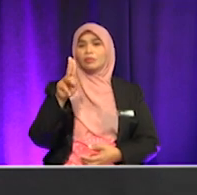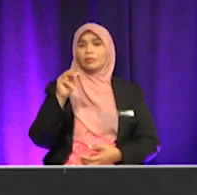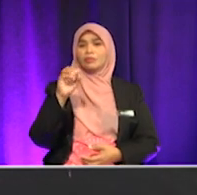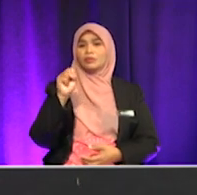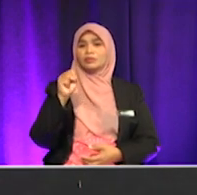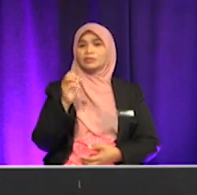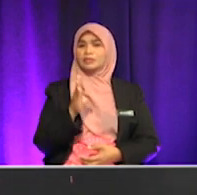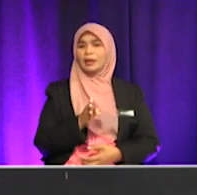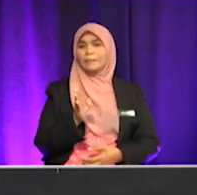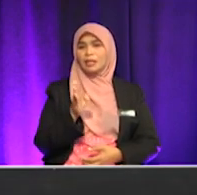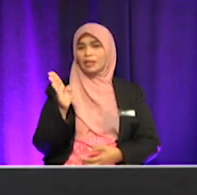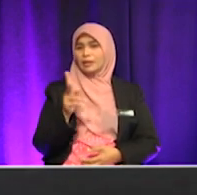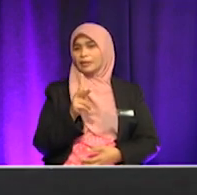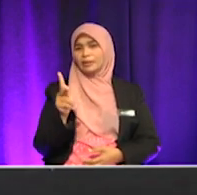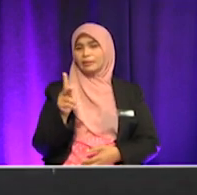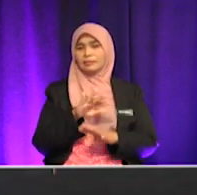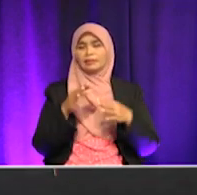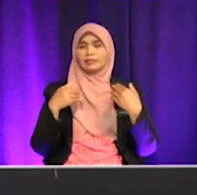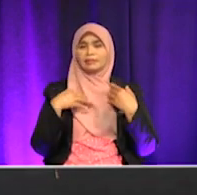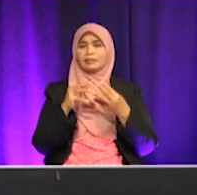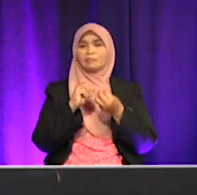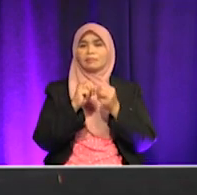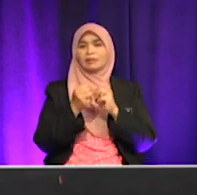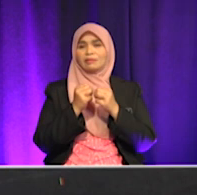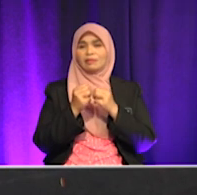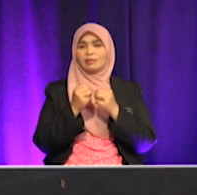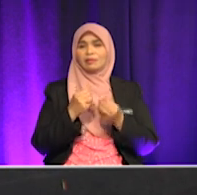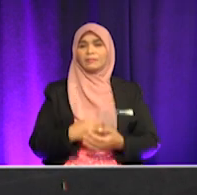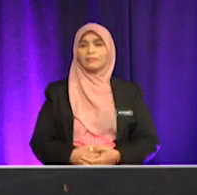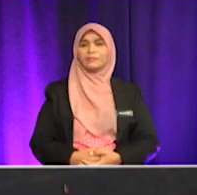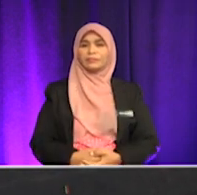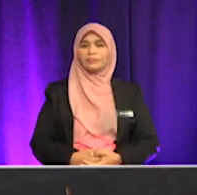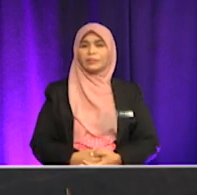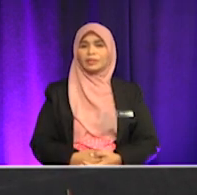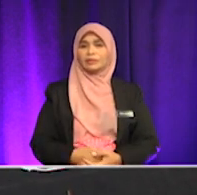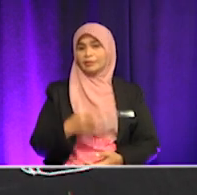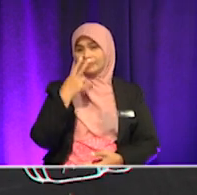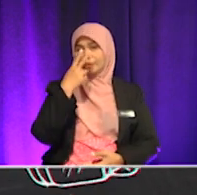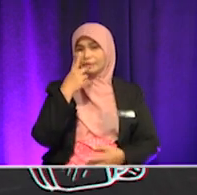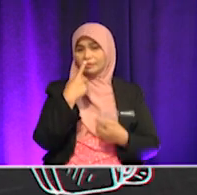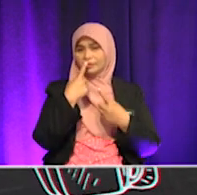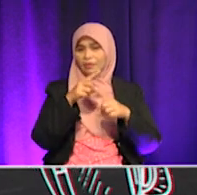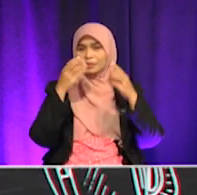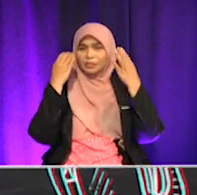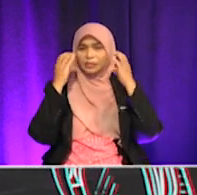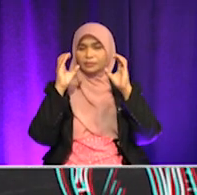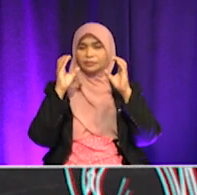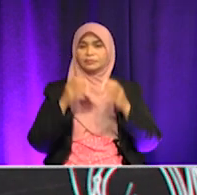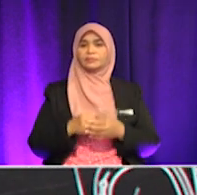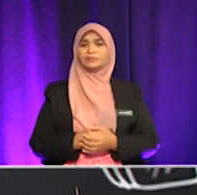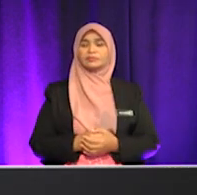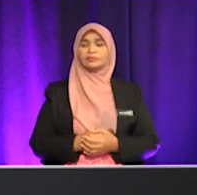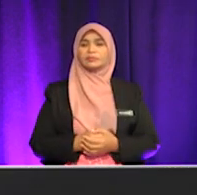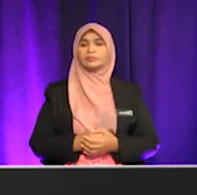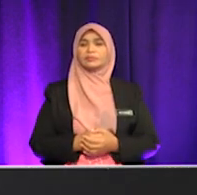kanan. Sebelah kanan. Okey, jadi tak apa, tak ada masalah. Okey, tak ada masalah lah. Okey, cuba lihat jawapan saya. Okey. Jawapan saya